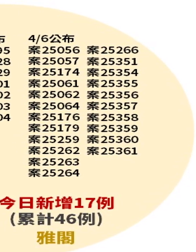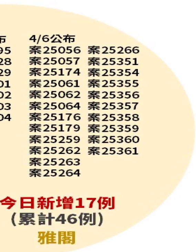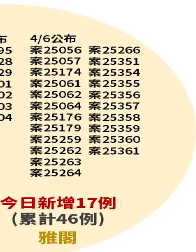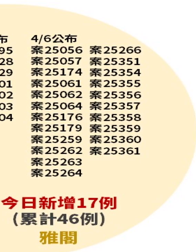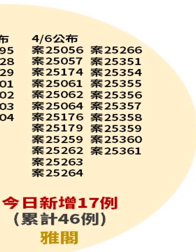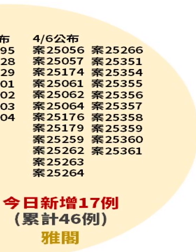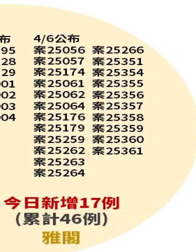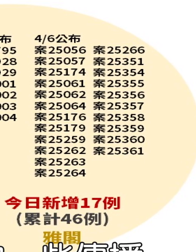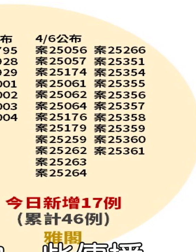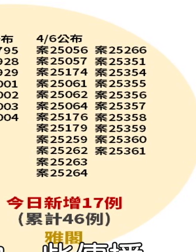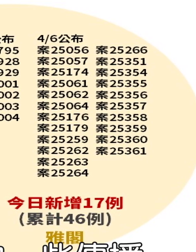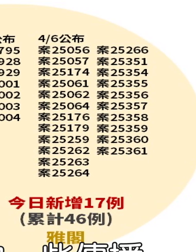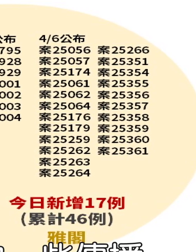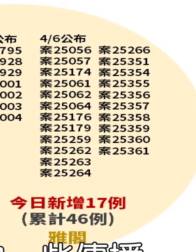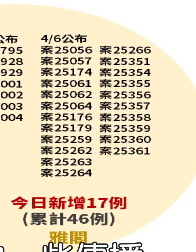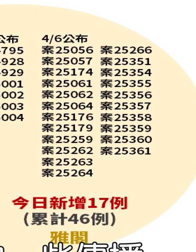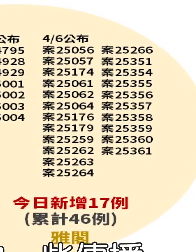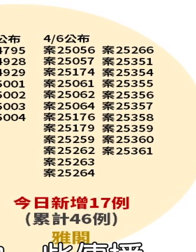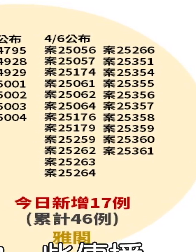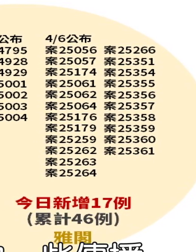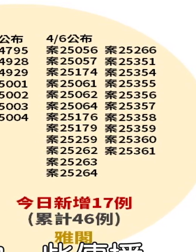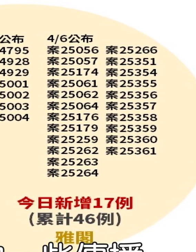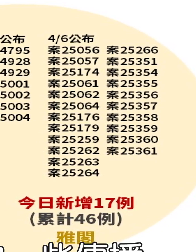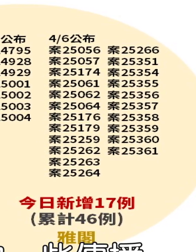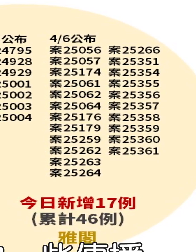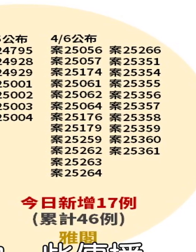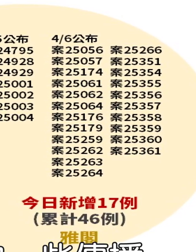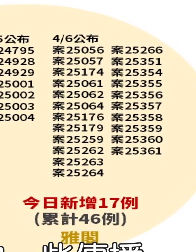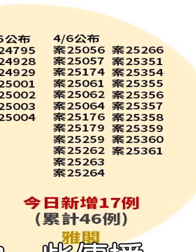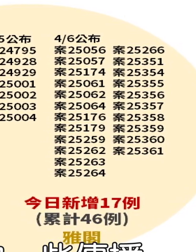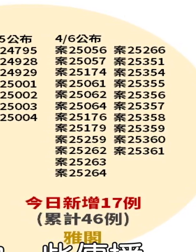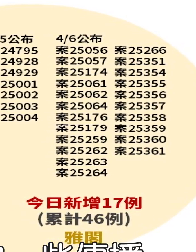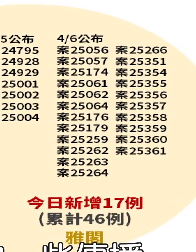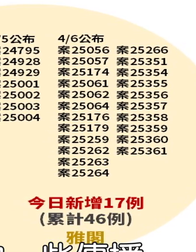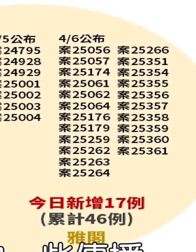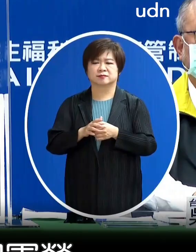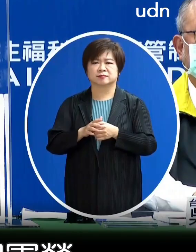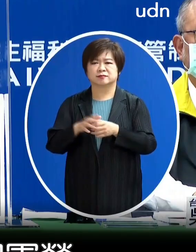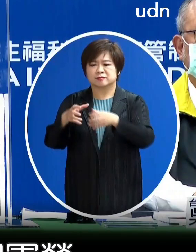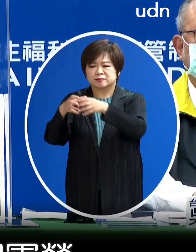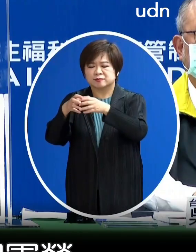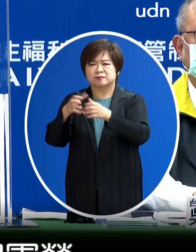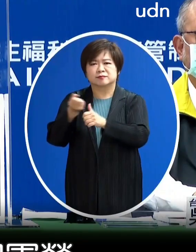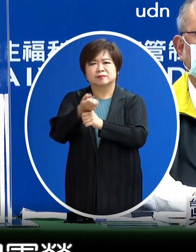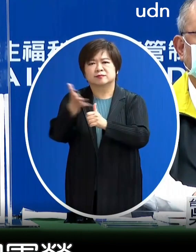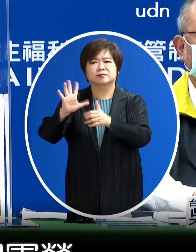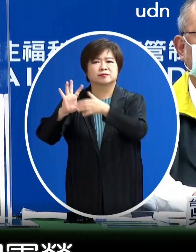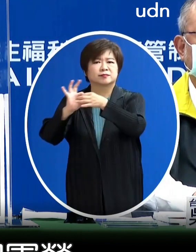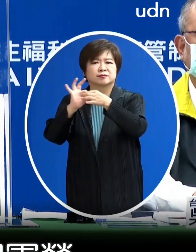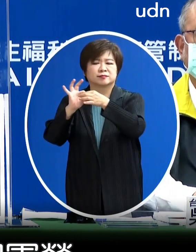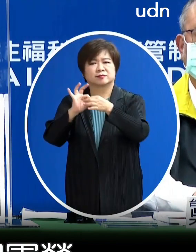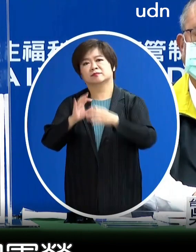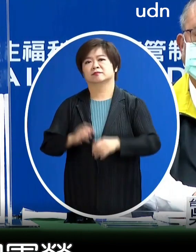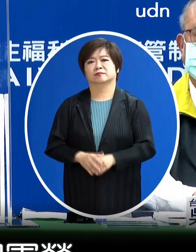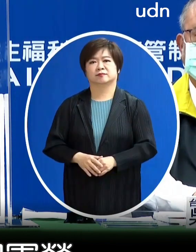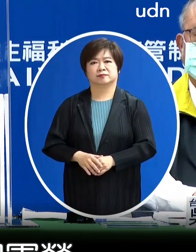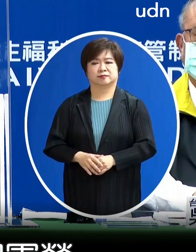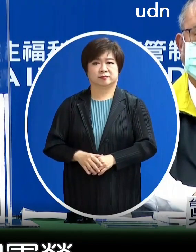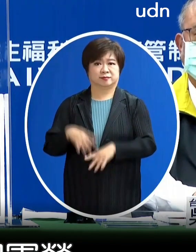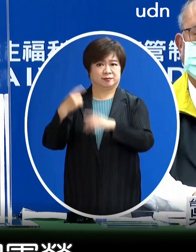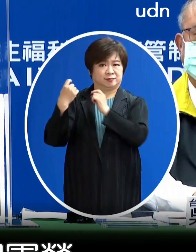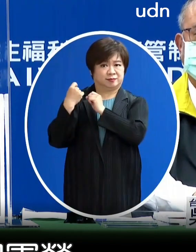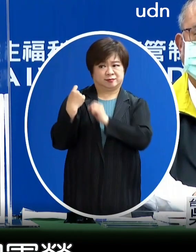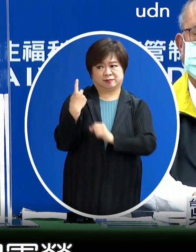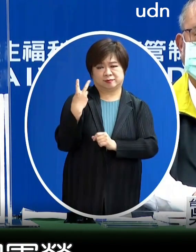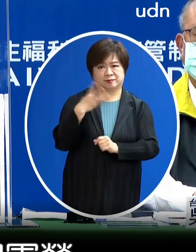基隆高雄，这都是在娱乐圈里面相关的一些传播。好，那另外这一段这几天也